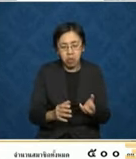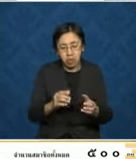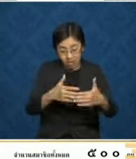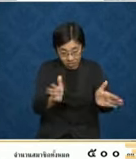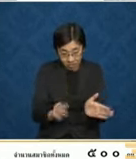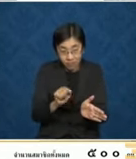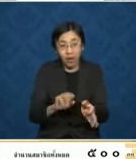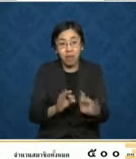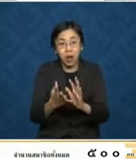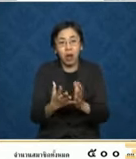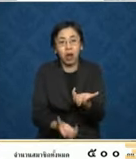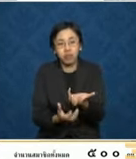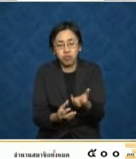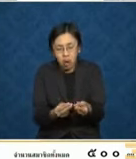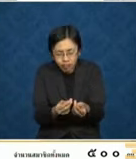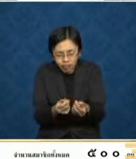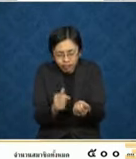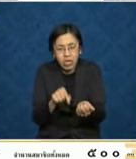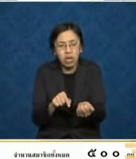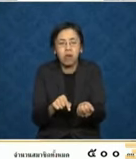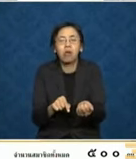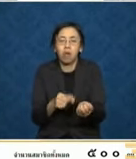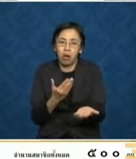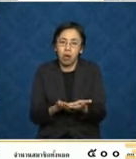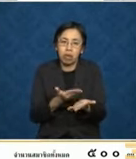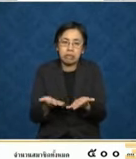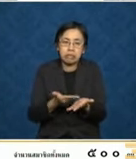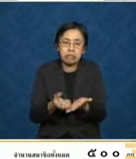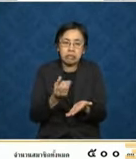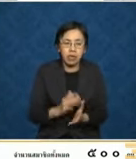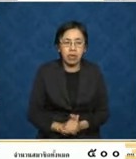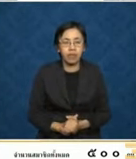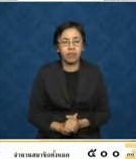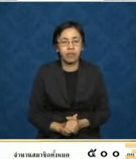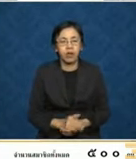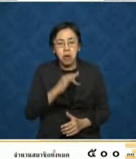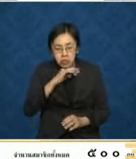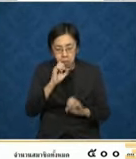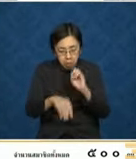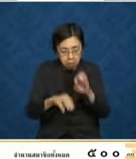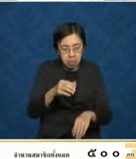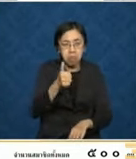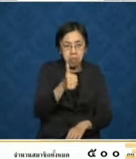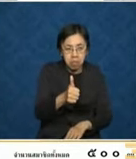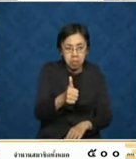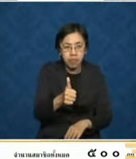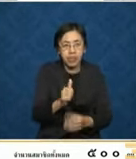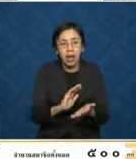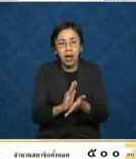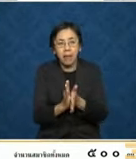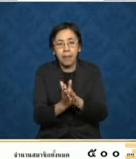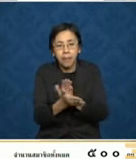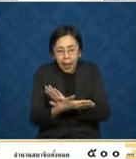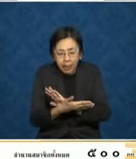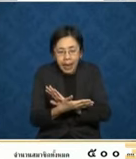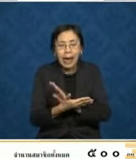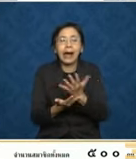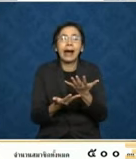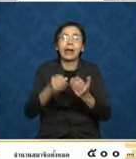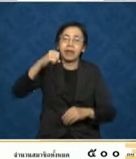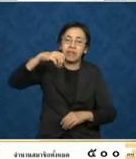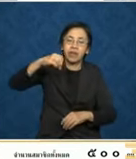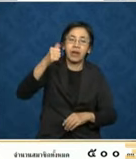งแต่ต้องหาขยะที่ดีนะคะที่เขาสามารถปรับเปลี่ยนเป็นพลังงานได้เป็นไ